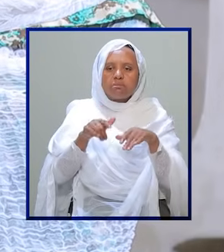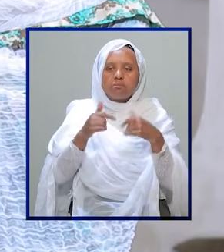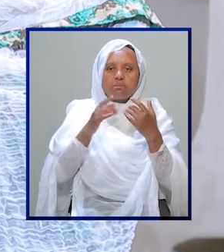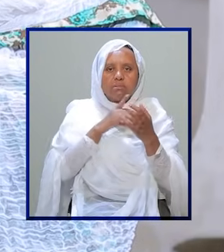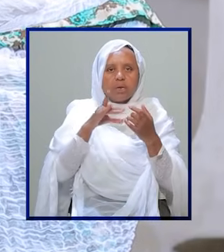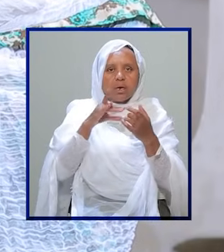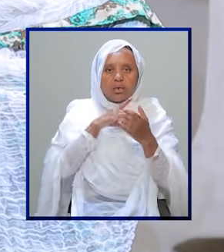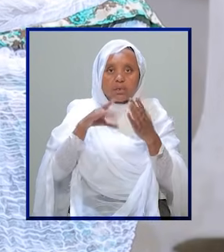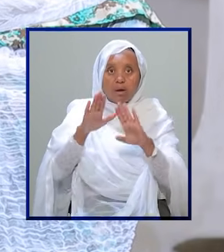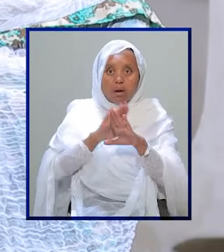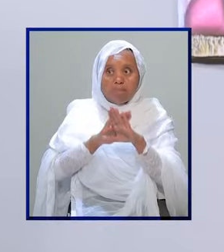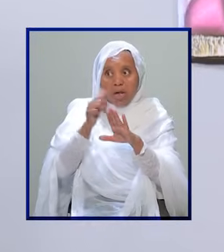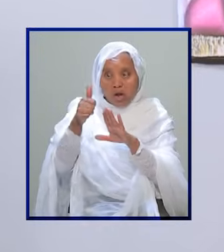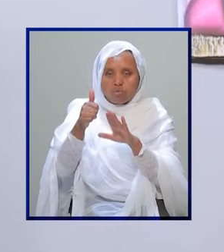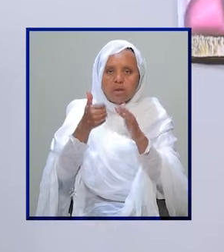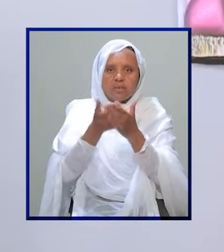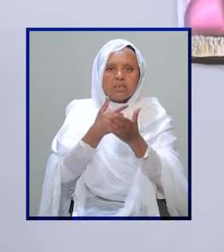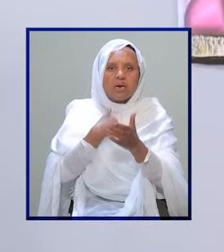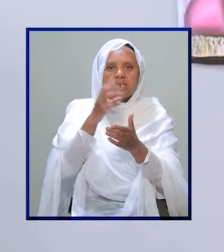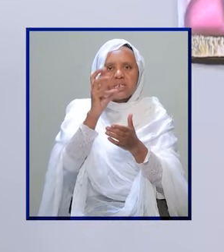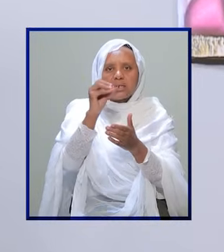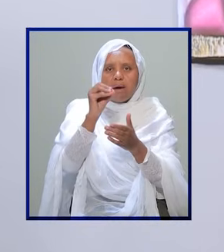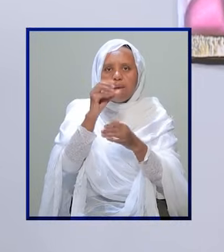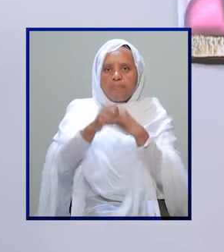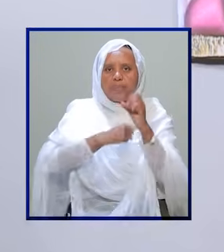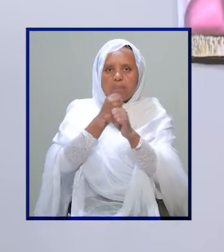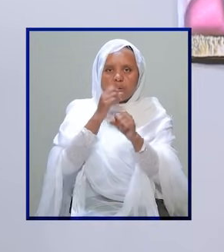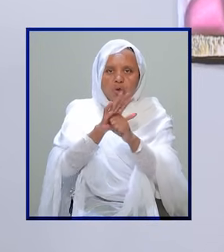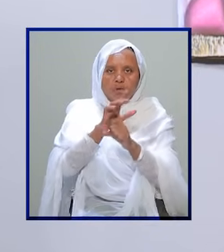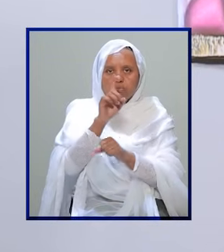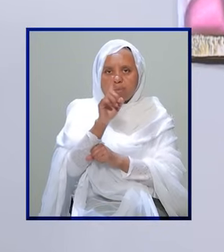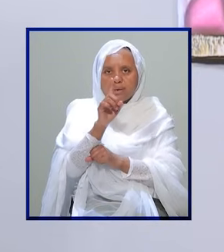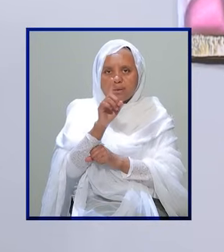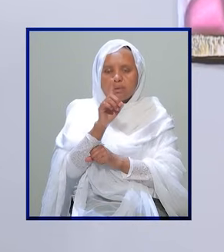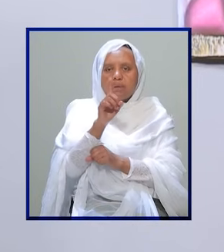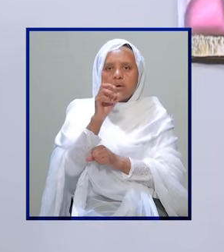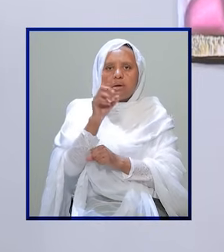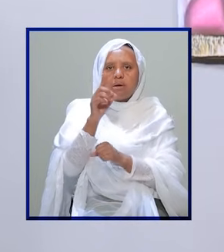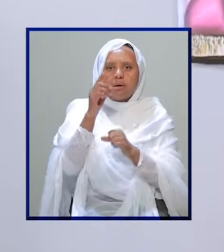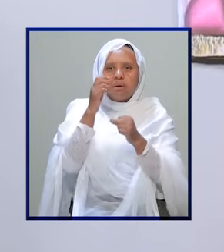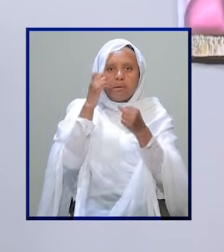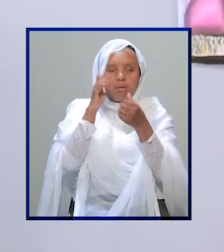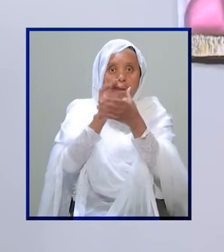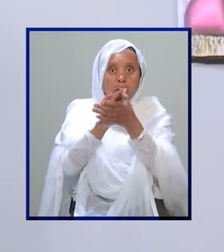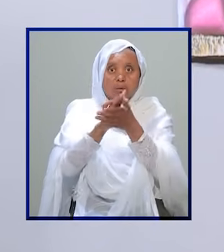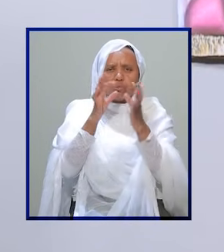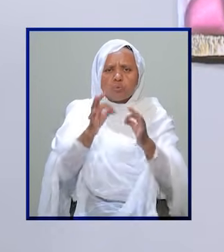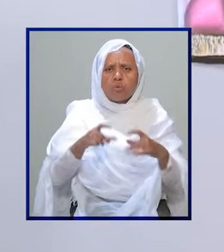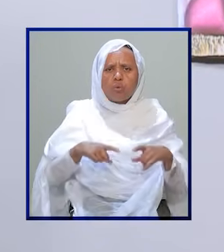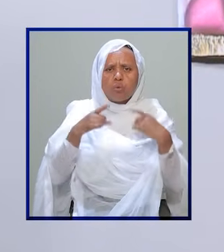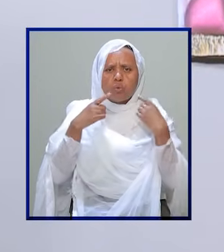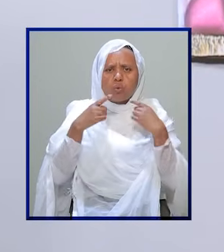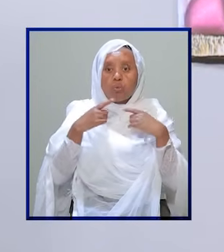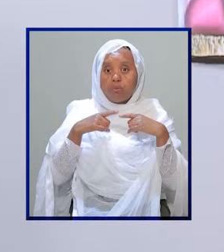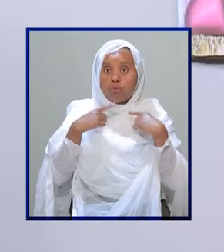በክርስትና ላይም የራሷ ድርሻ አላት 60 አመት ይሆናቸው በአንድ ባልተወሰነ የኖሩ ሴቶች ዲያቆናዊት